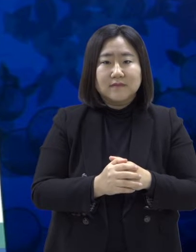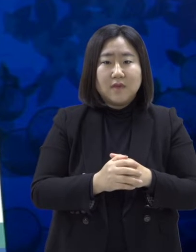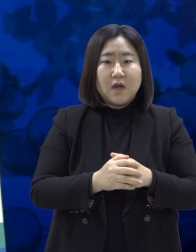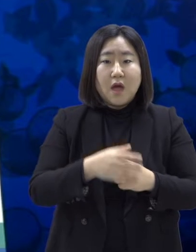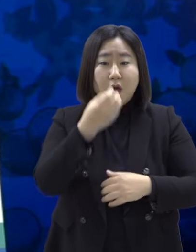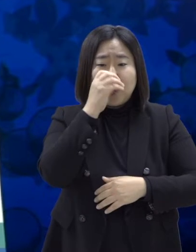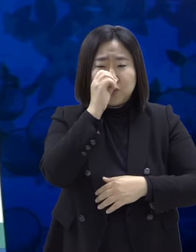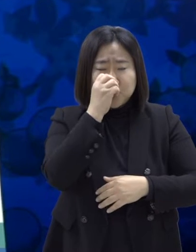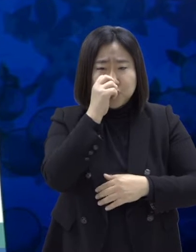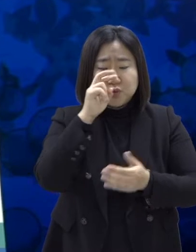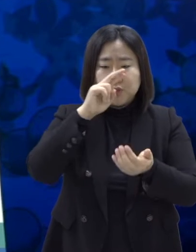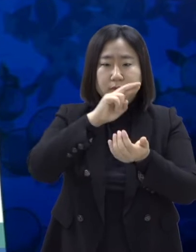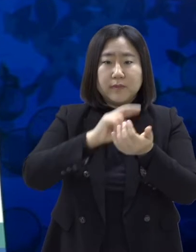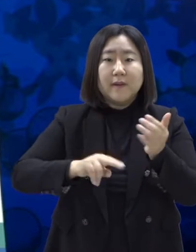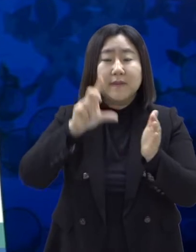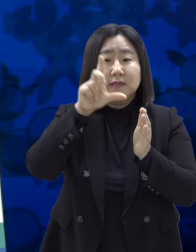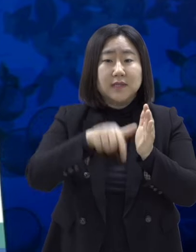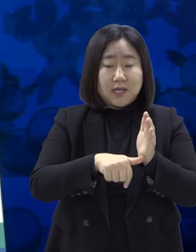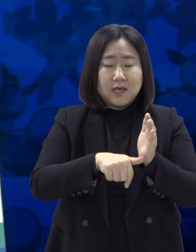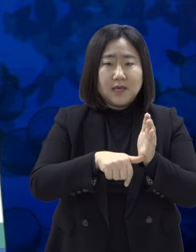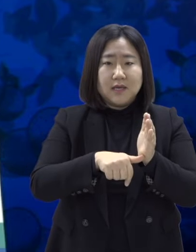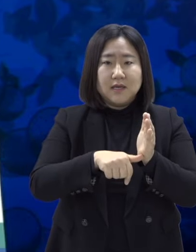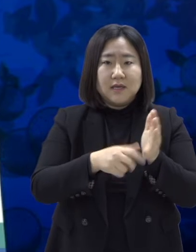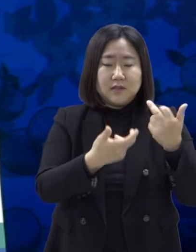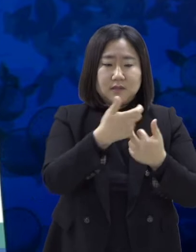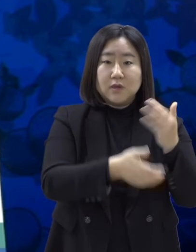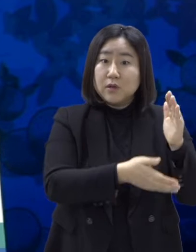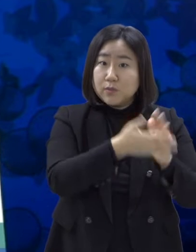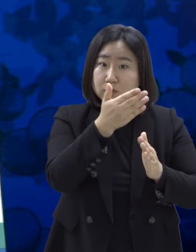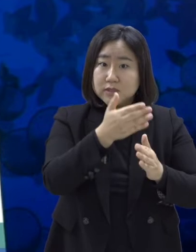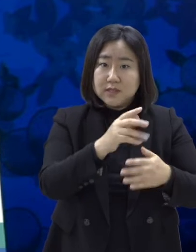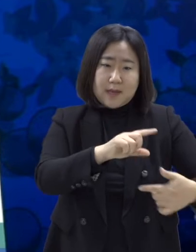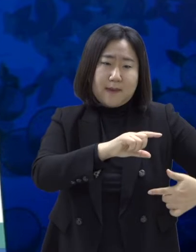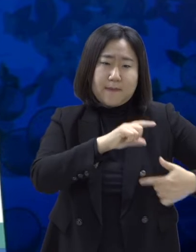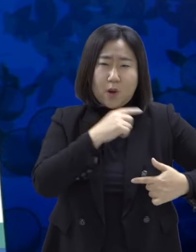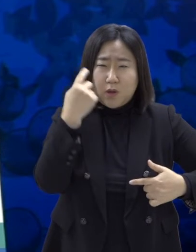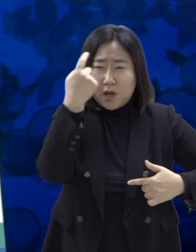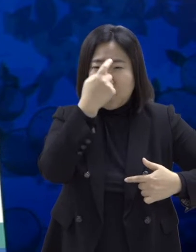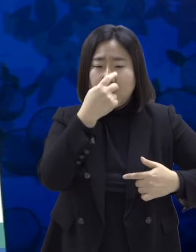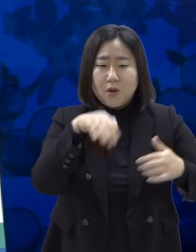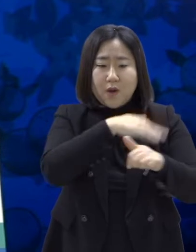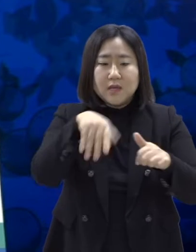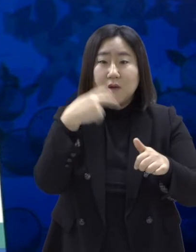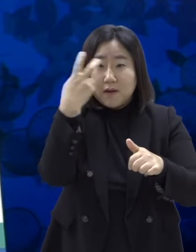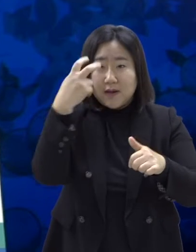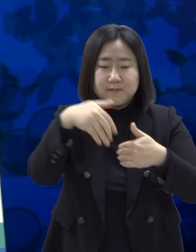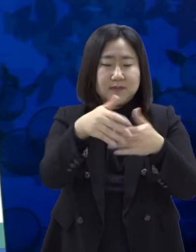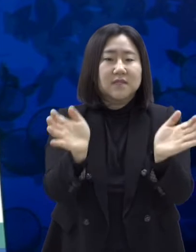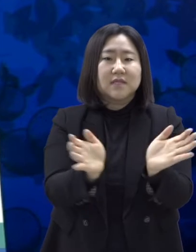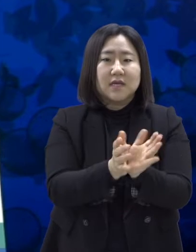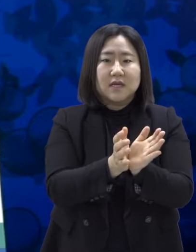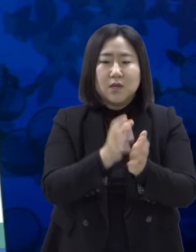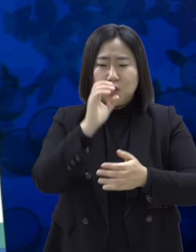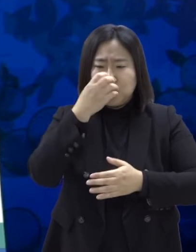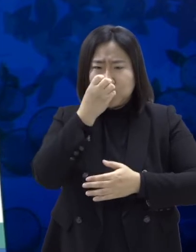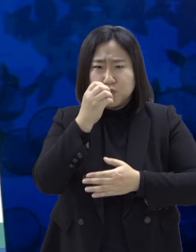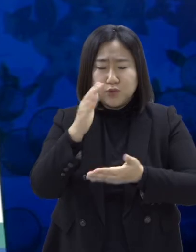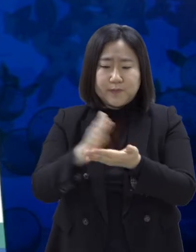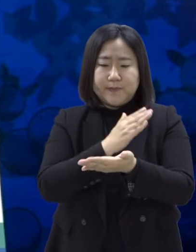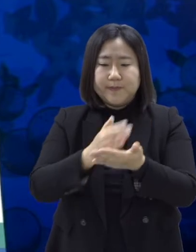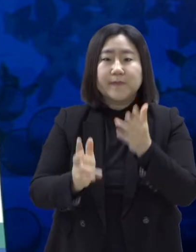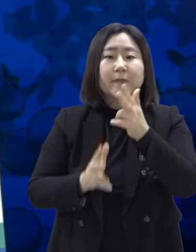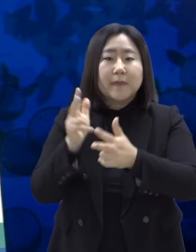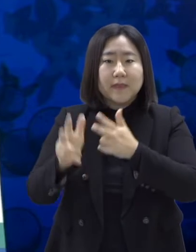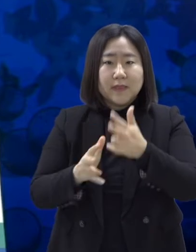본격적인 노지 감귤 출하철을 맞아 서귀포시와 서귀포시 명예환경감시원들이 감귤 성과장을 대상으로